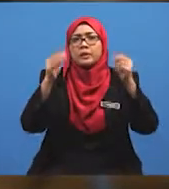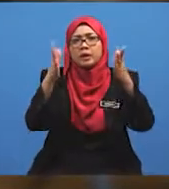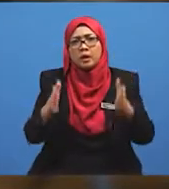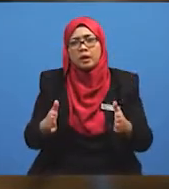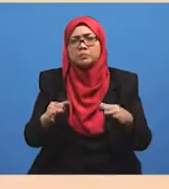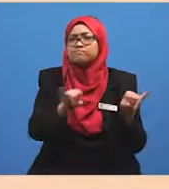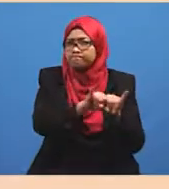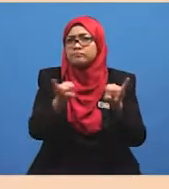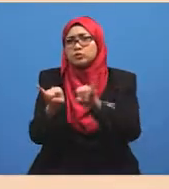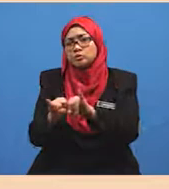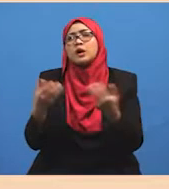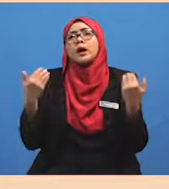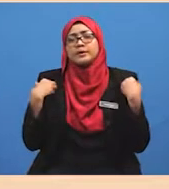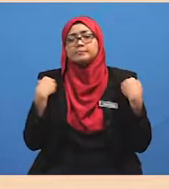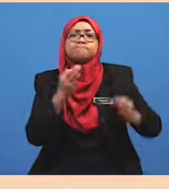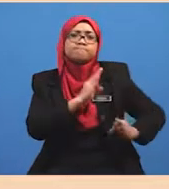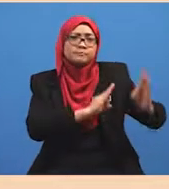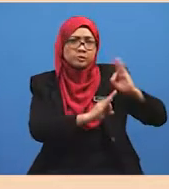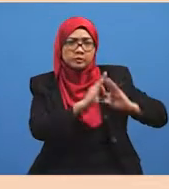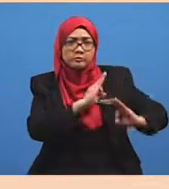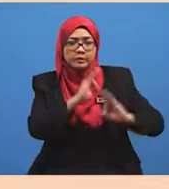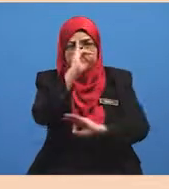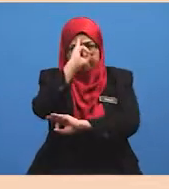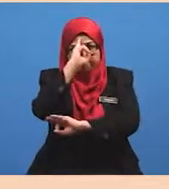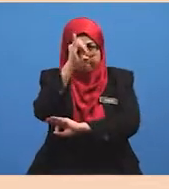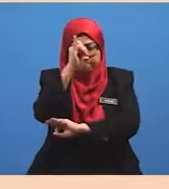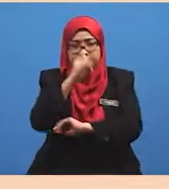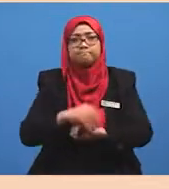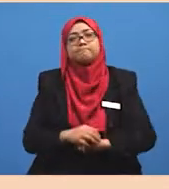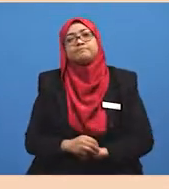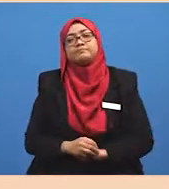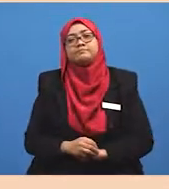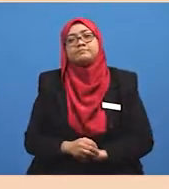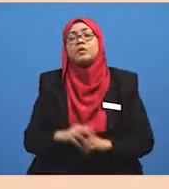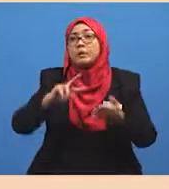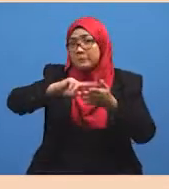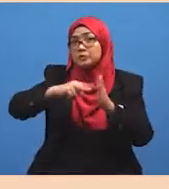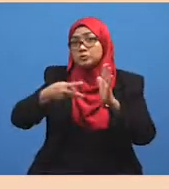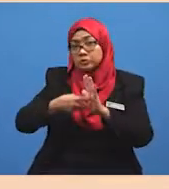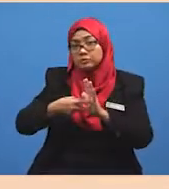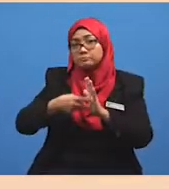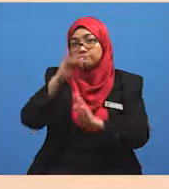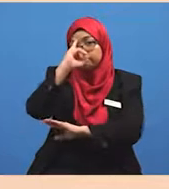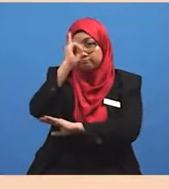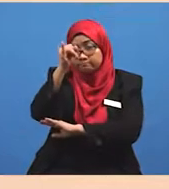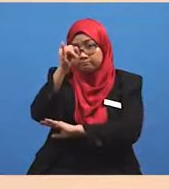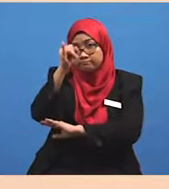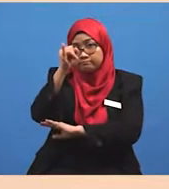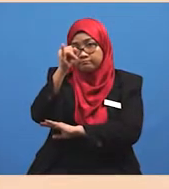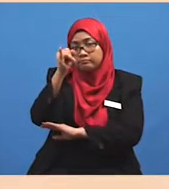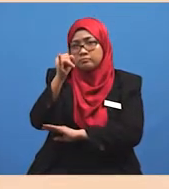mempunyai sifat inovatif inovatif bermaksud Hai